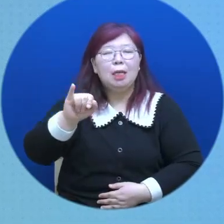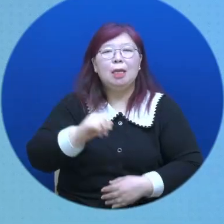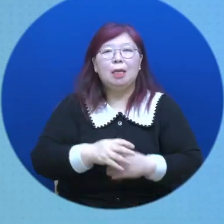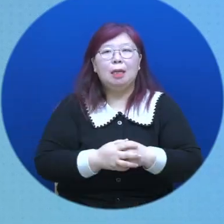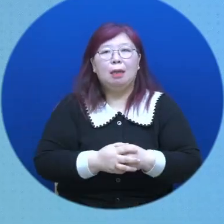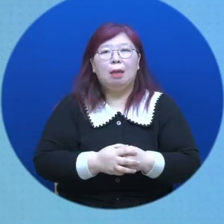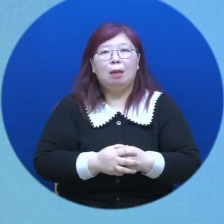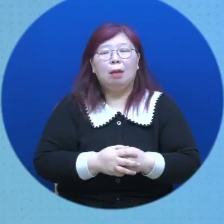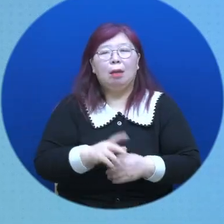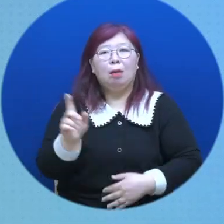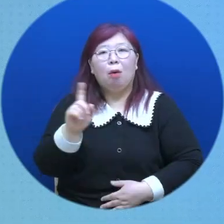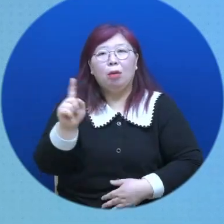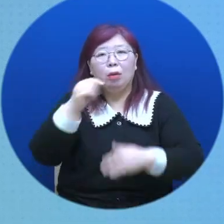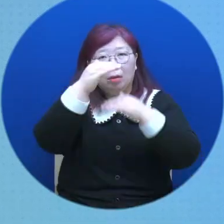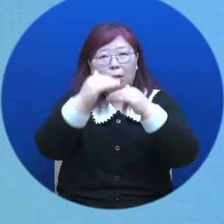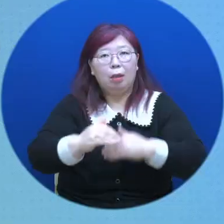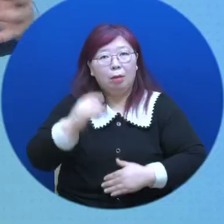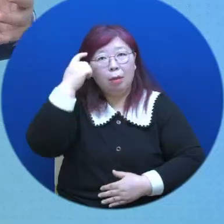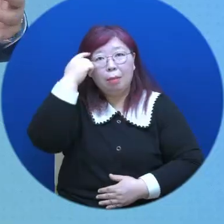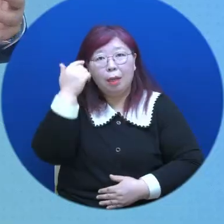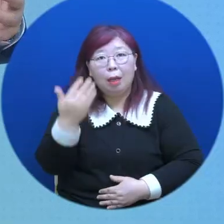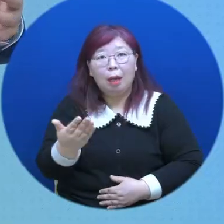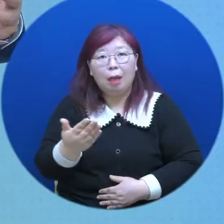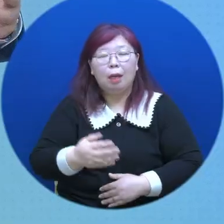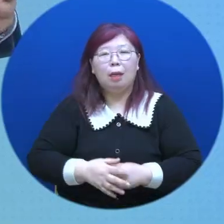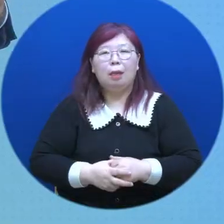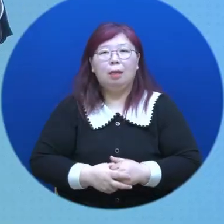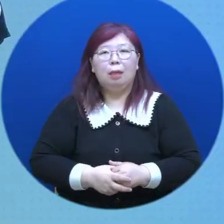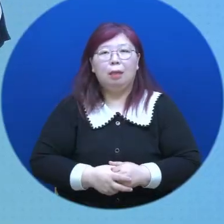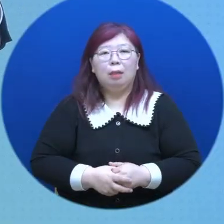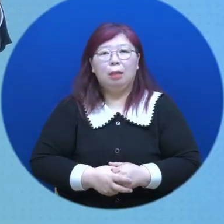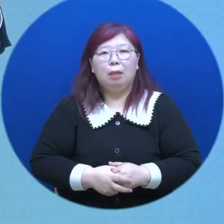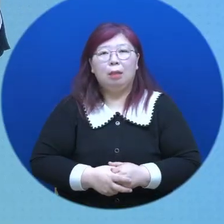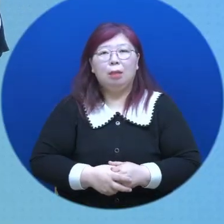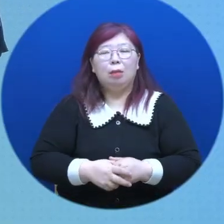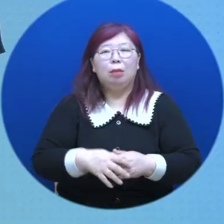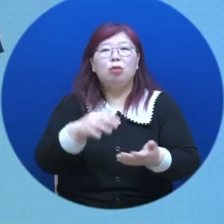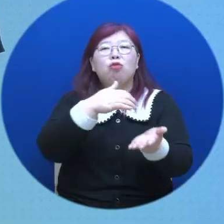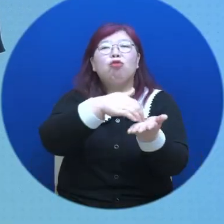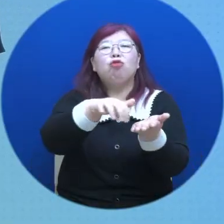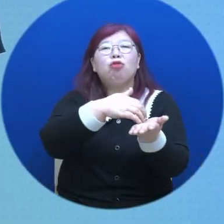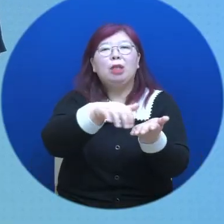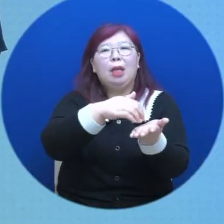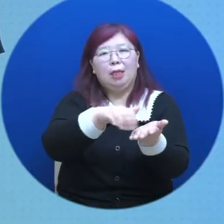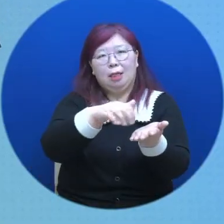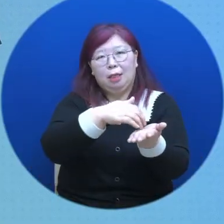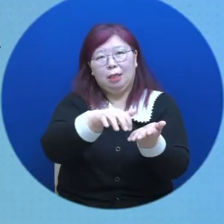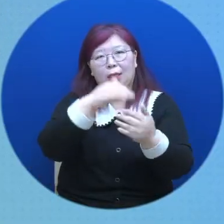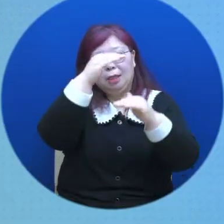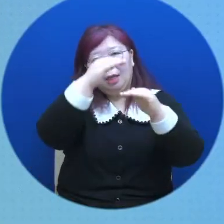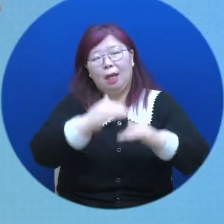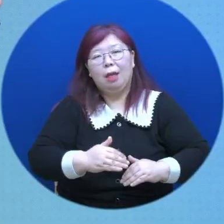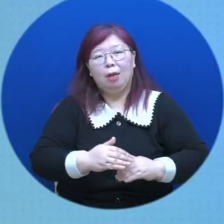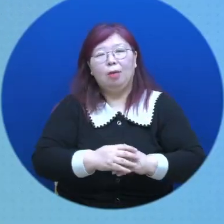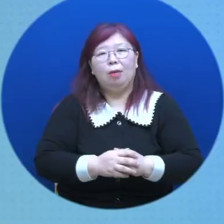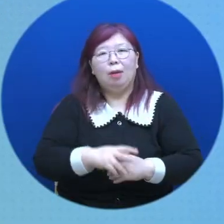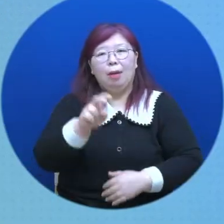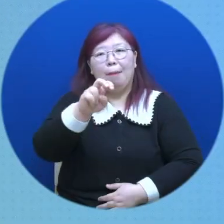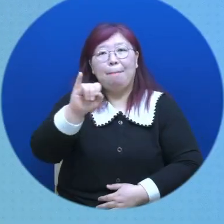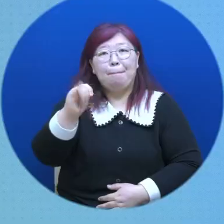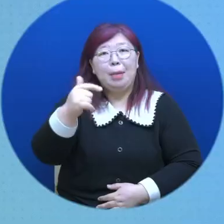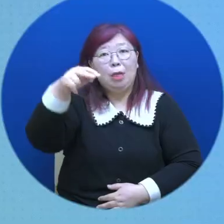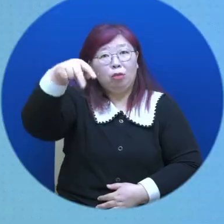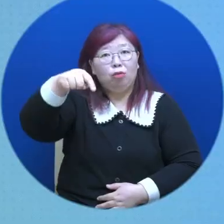어떠한 성경일까요? 한 문자로 수를 세는 거예요. 그래서 민수기의